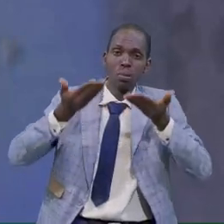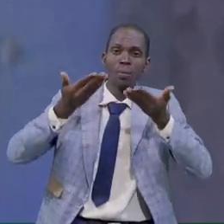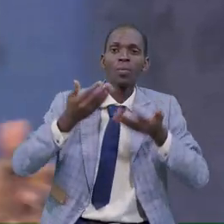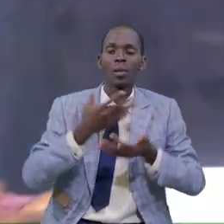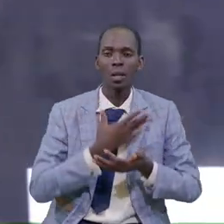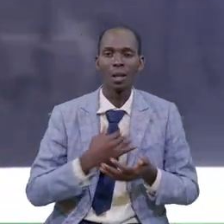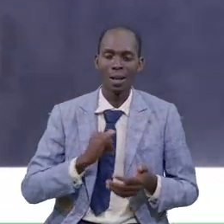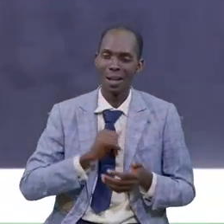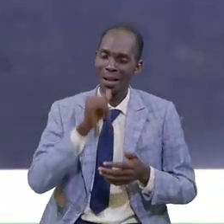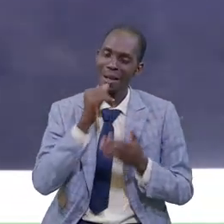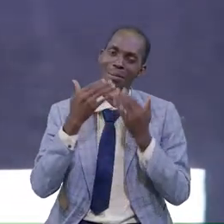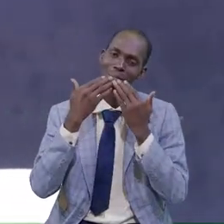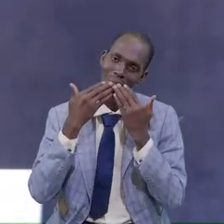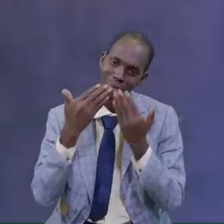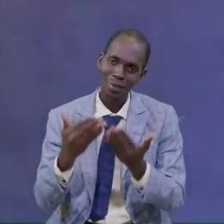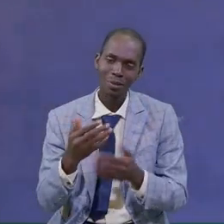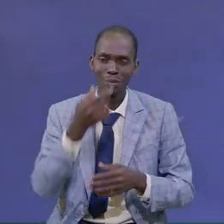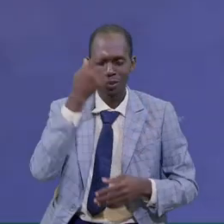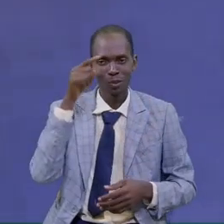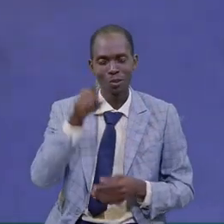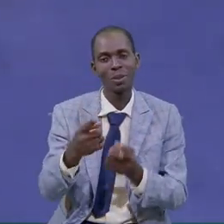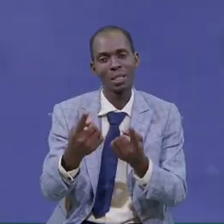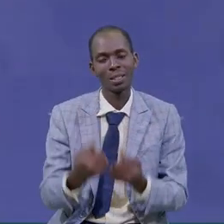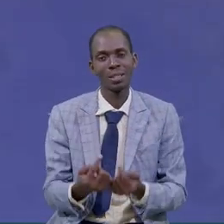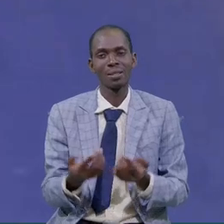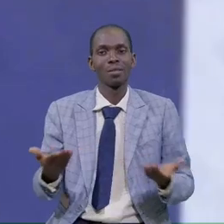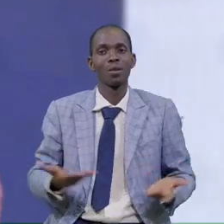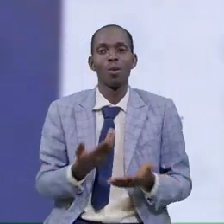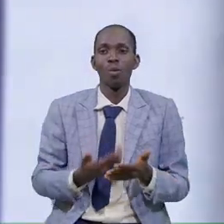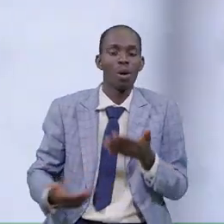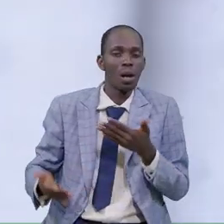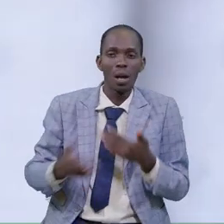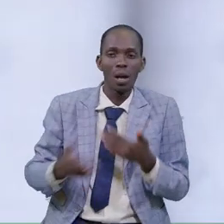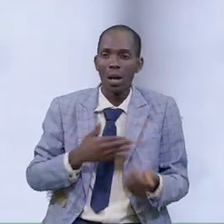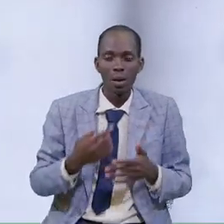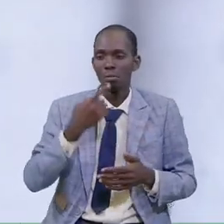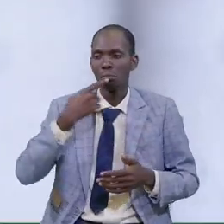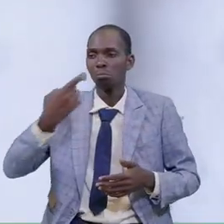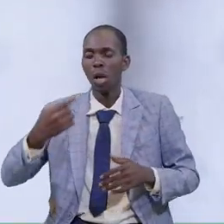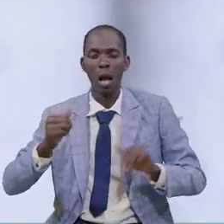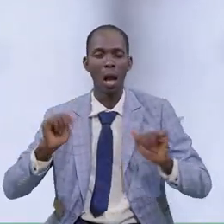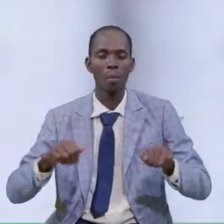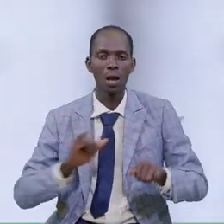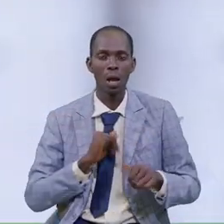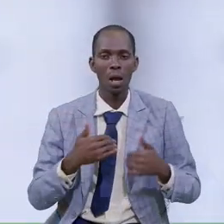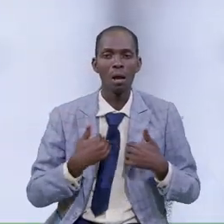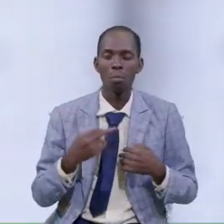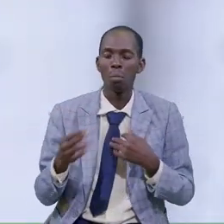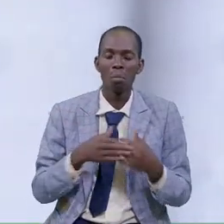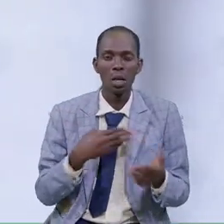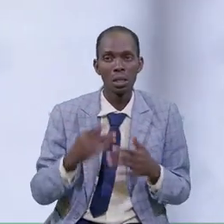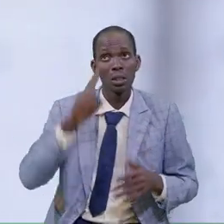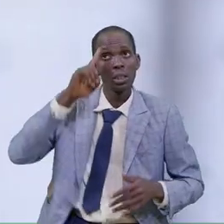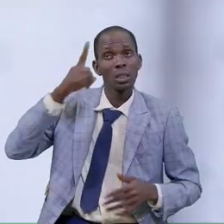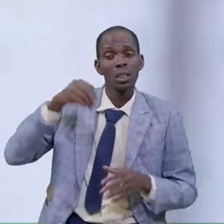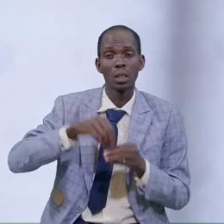now because you came. Et je dois vous remercier, quelle que soit la capacité d'expression, quel que soit le talent d'évangéliste que